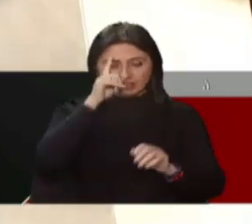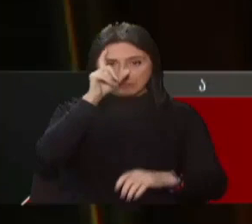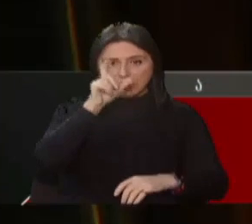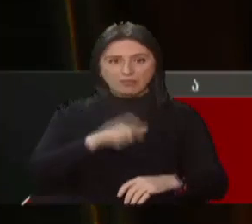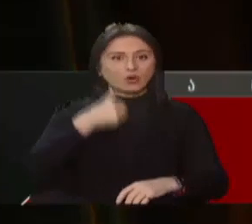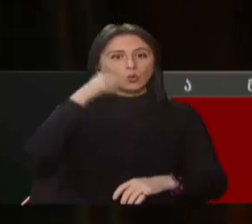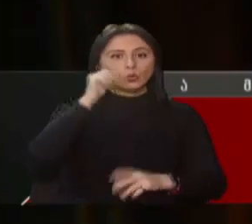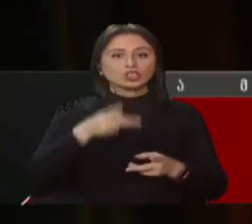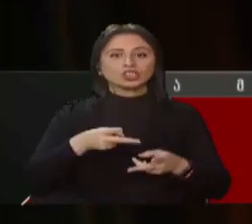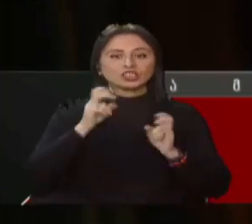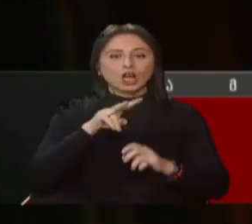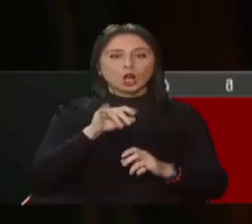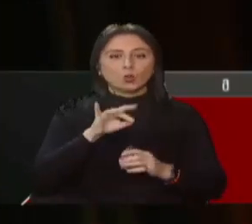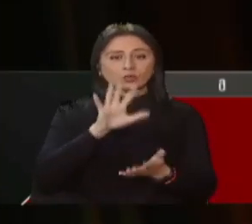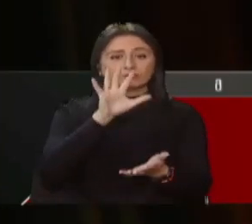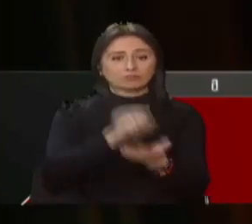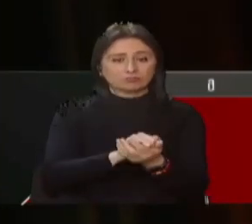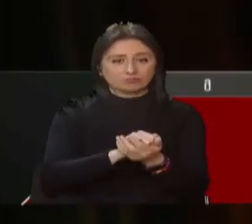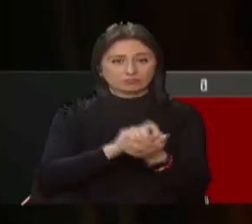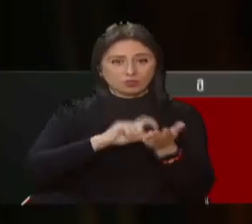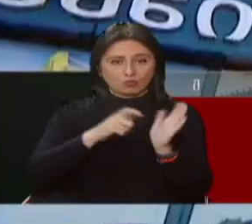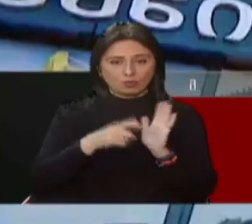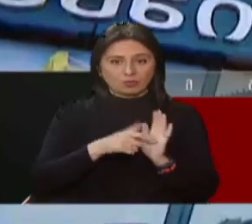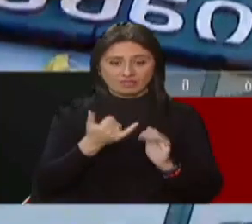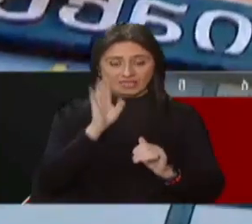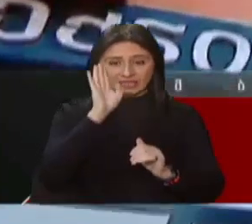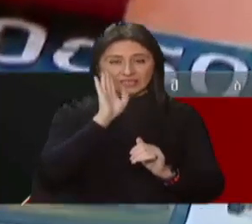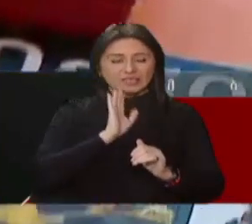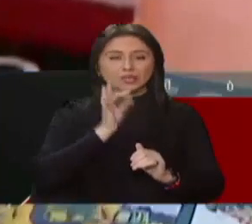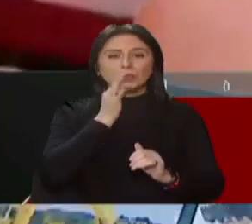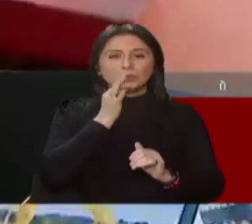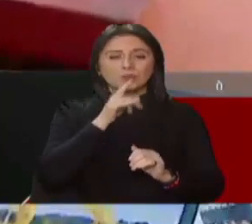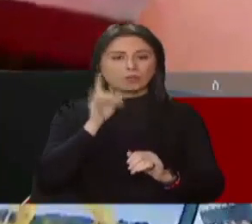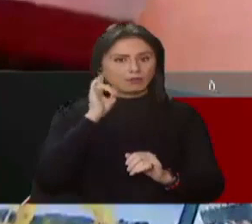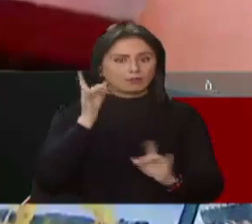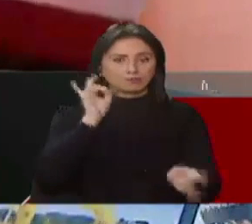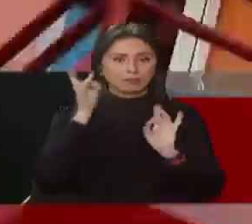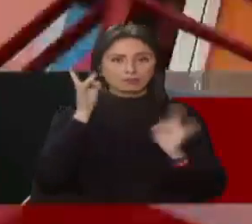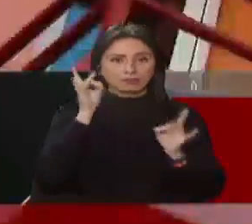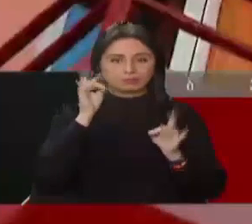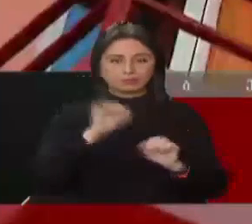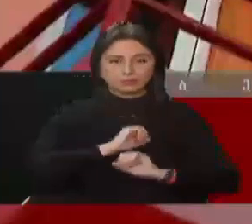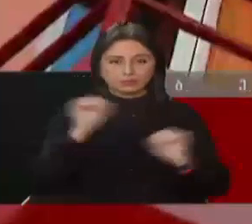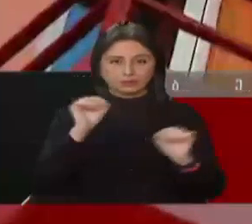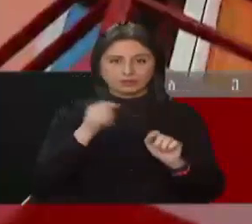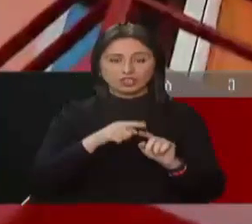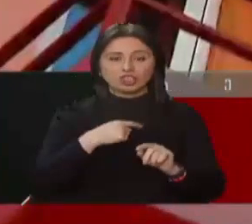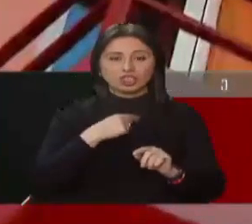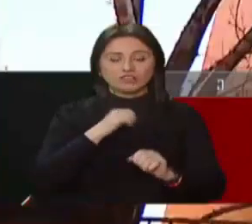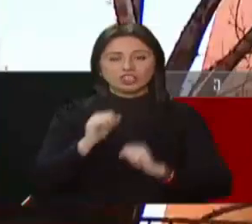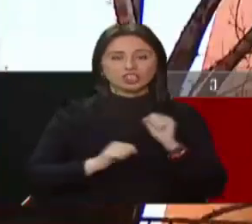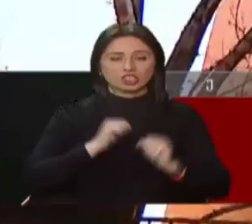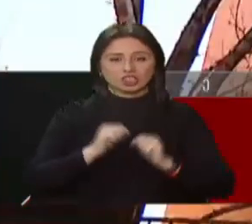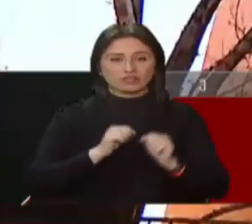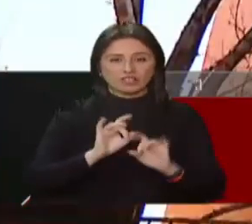მამაკაცმა გუშინ სასტუმრო ლუქსში დაიქირავა ნომერი და დღეს დილით გამთენისას აქ გაისმა უკვე აფეთქების ხმა. ჩვენ